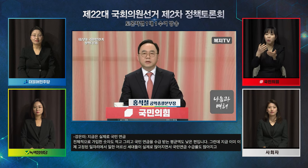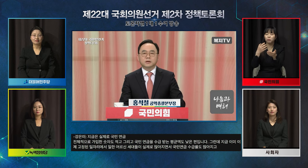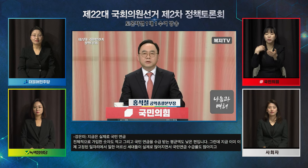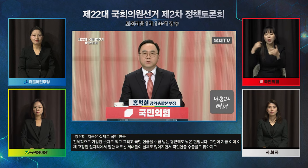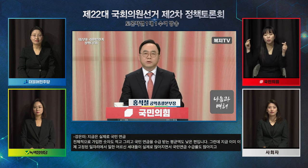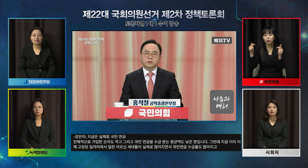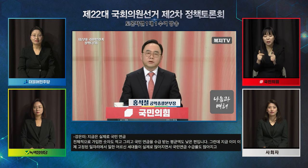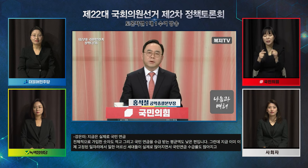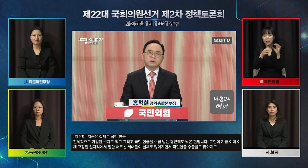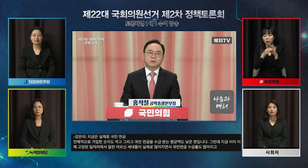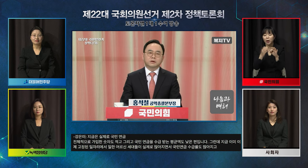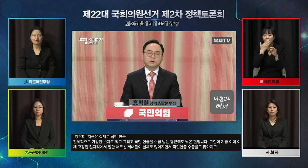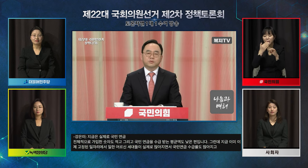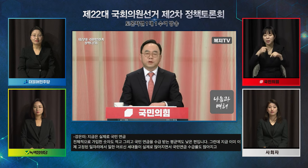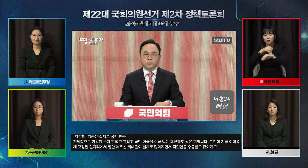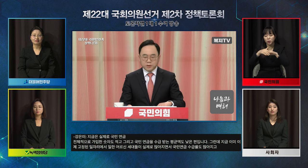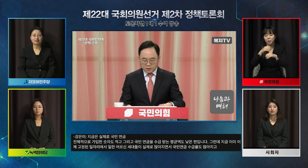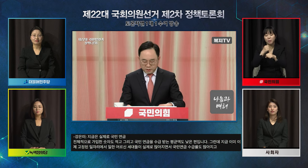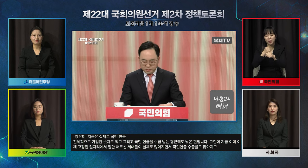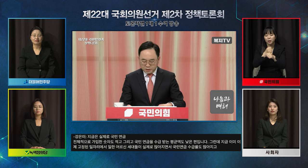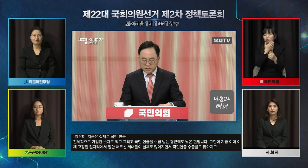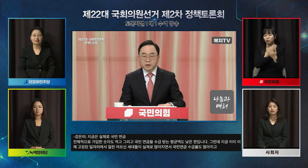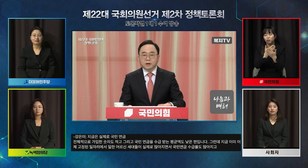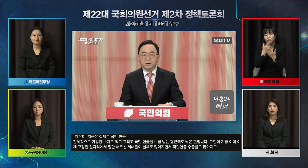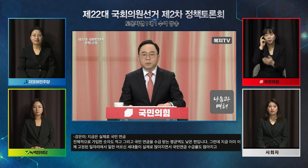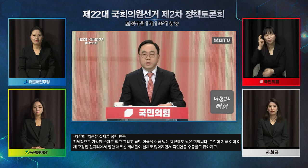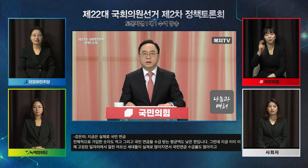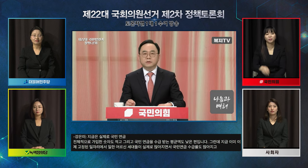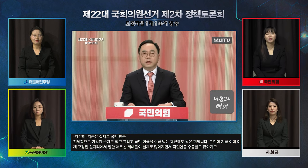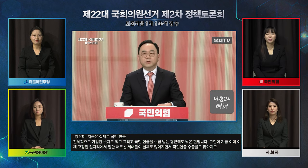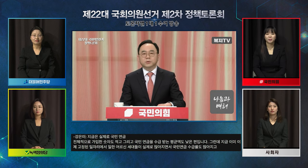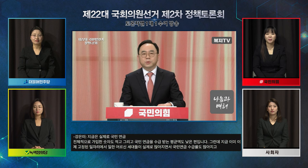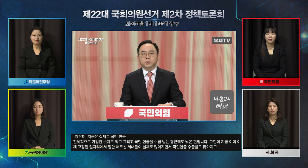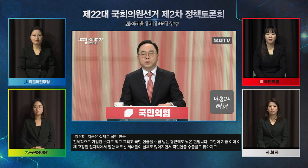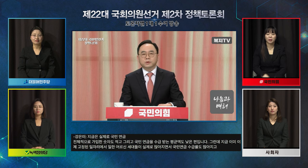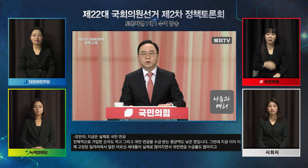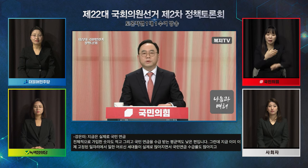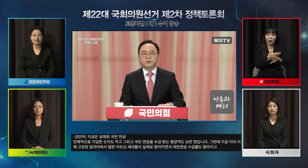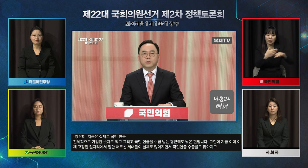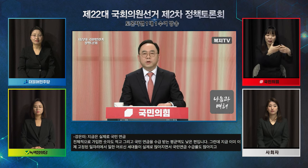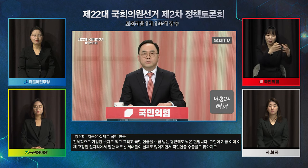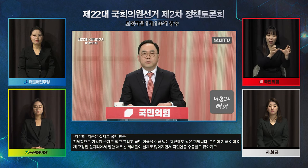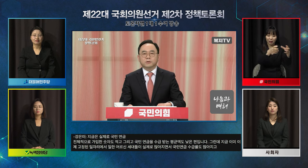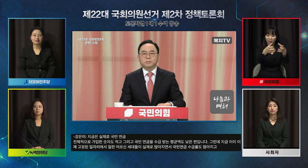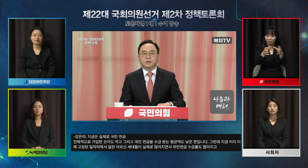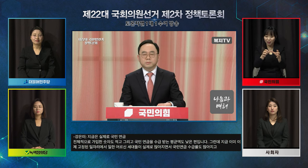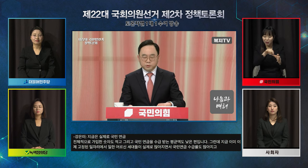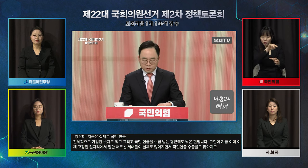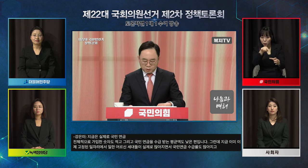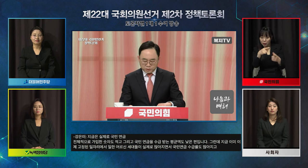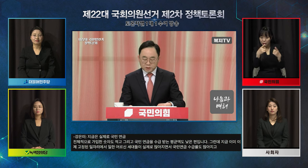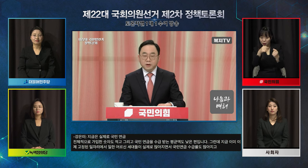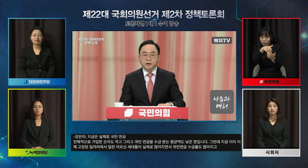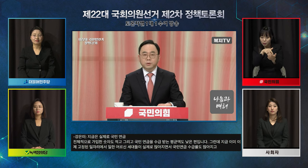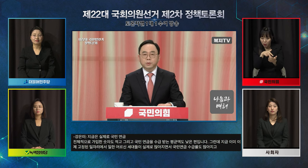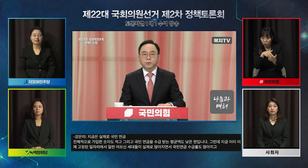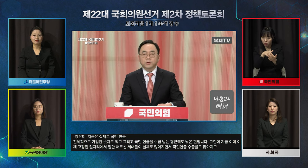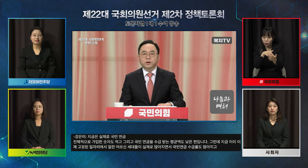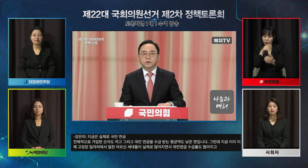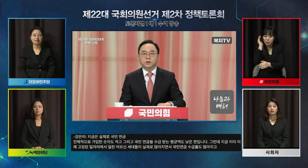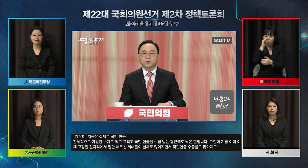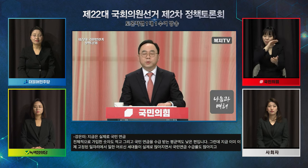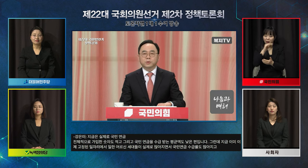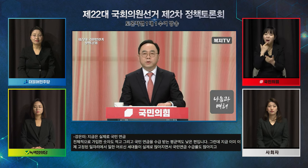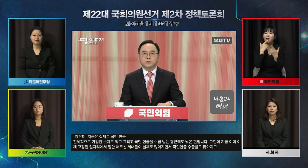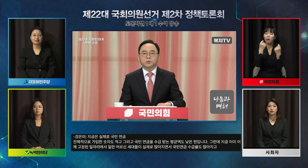지속가능한 정책을 만들어가는 게 중요하다고 생각을 합니다. 다른 당에서도 그런 차원에서 말씀해 주셨다고 생각을 하고